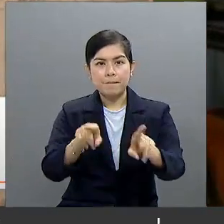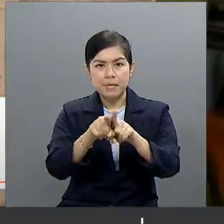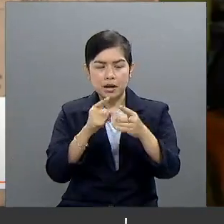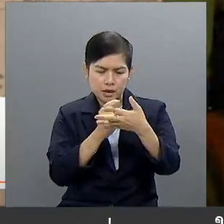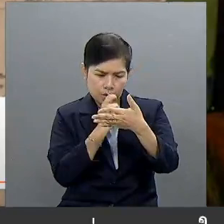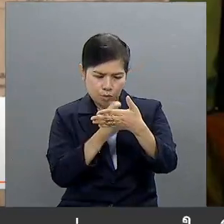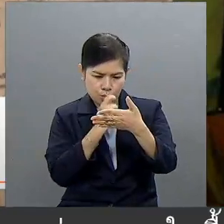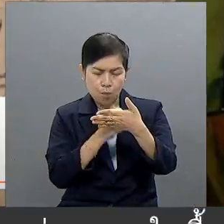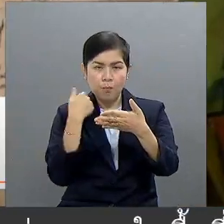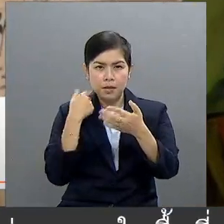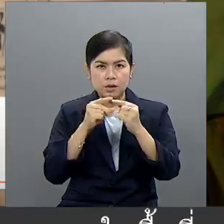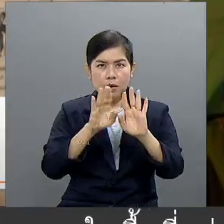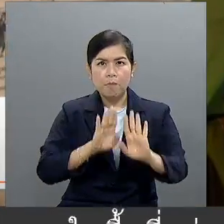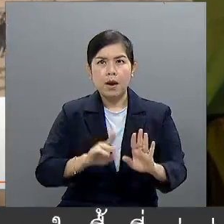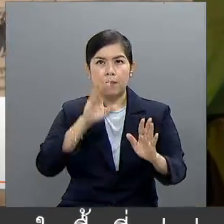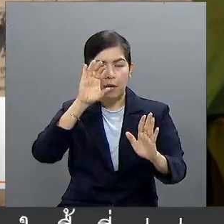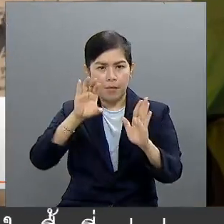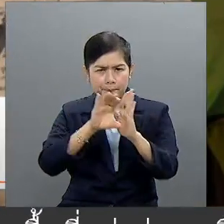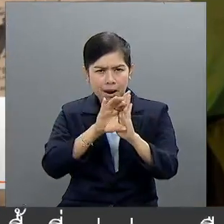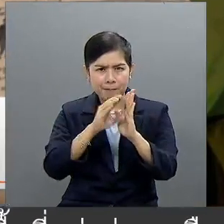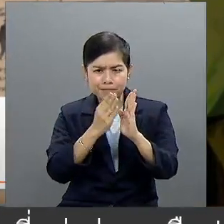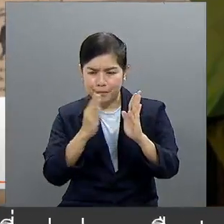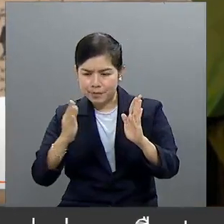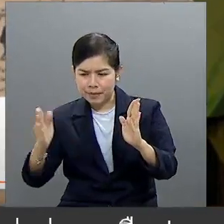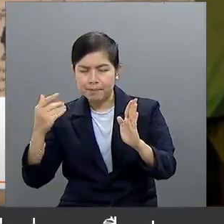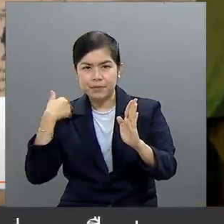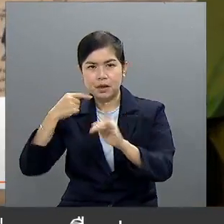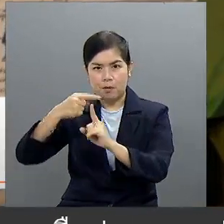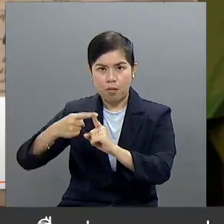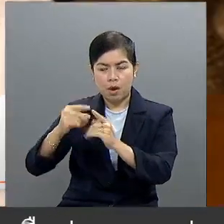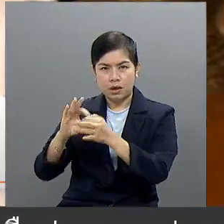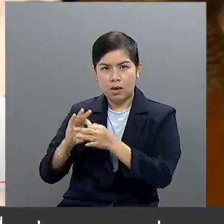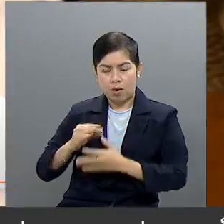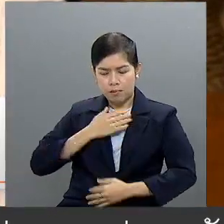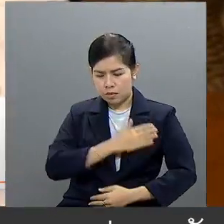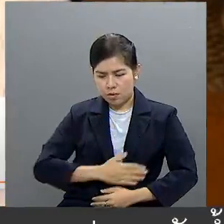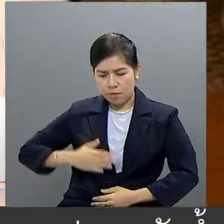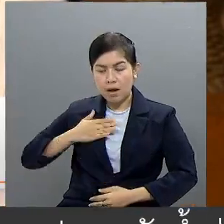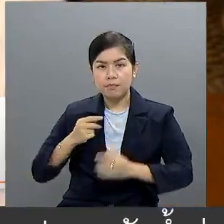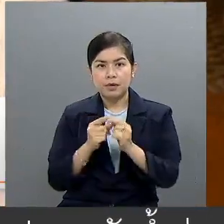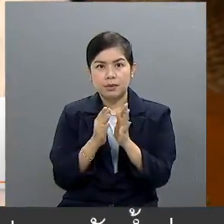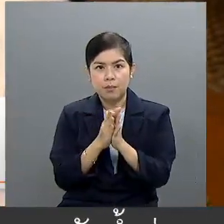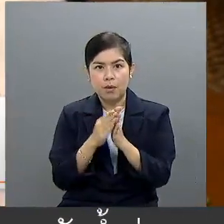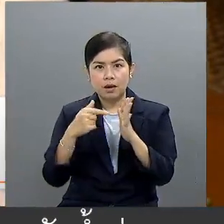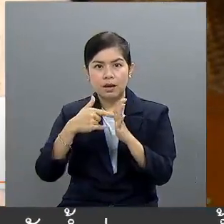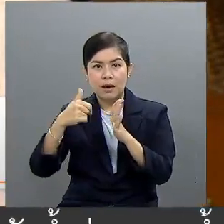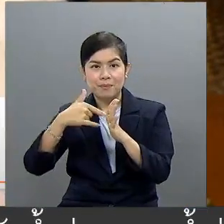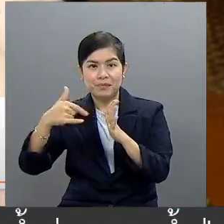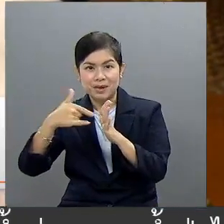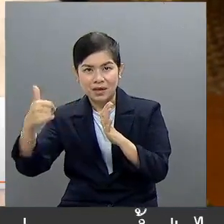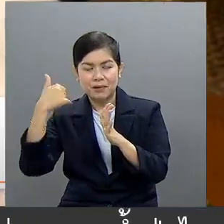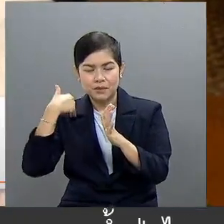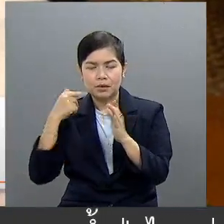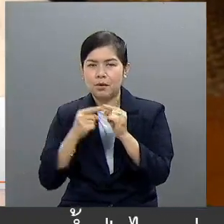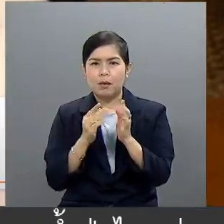นะแต่ว่าเราเอามาบวกกับเรื่องสุขภาพเอามาบวกเรื่องยาเราเอาศาสตร์ทั้งหมดมารวมกัน